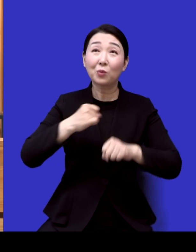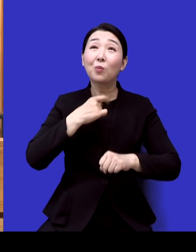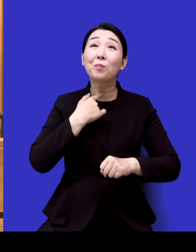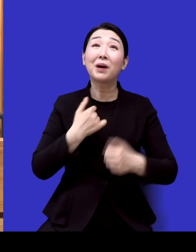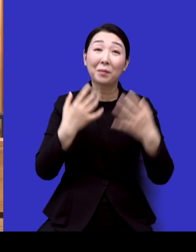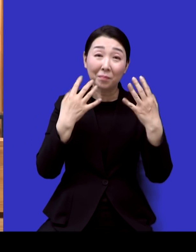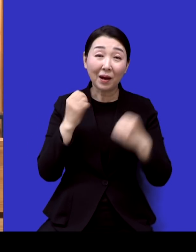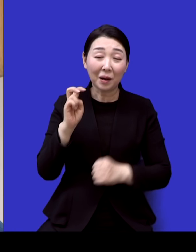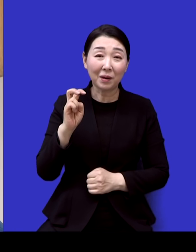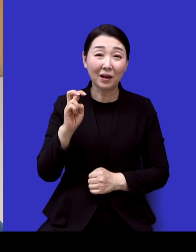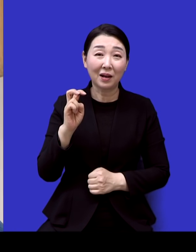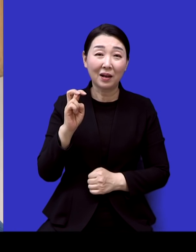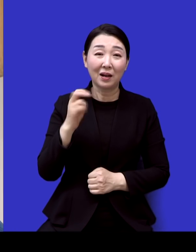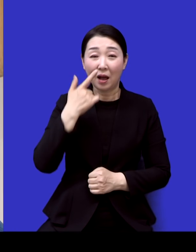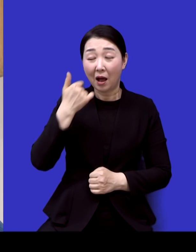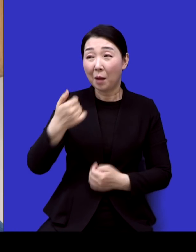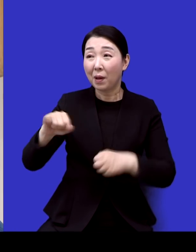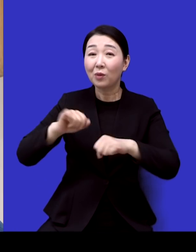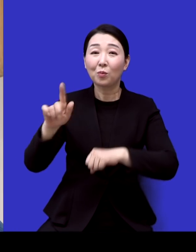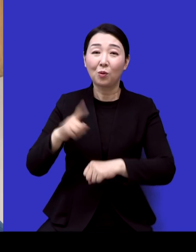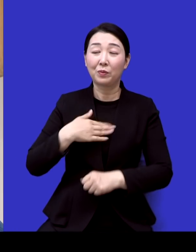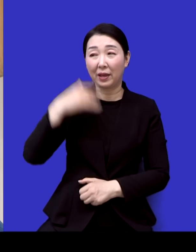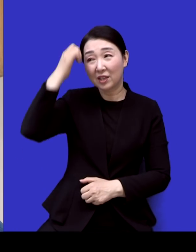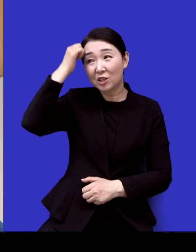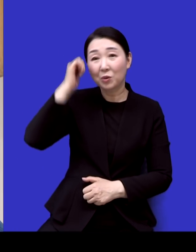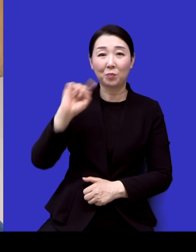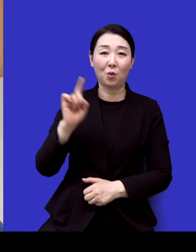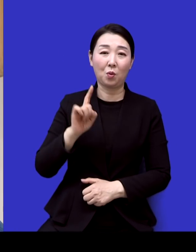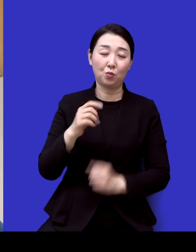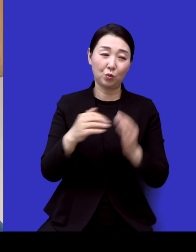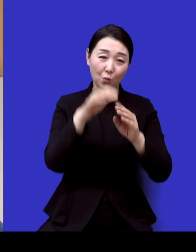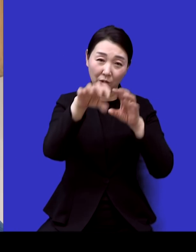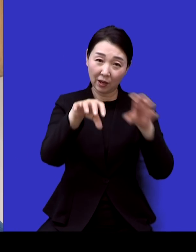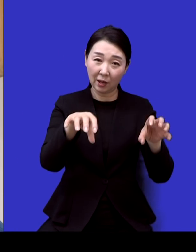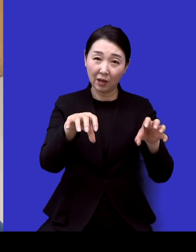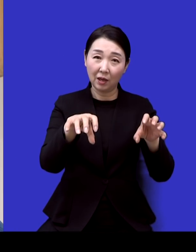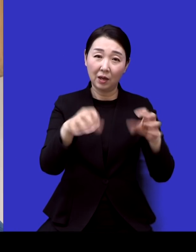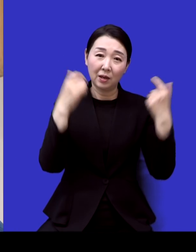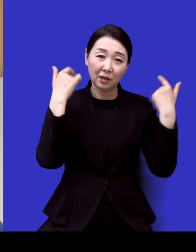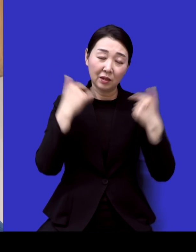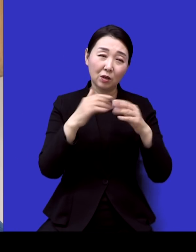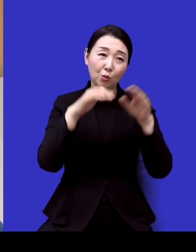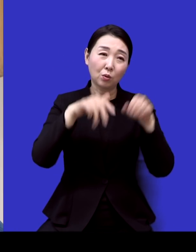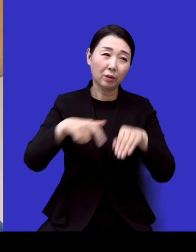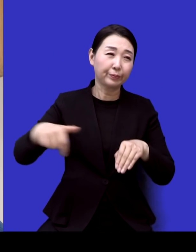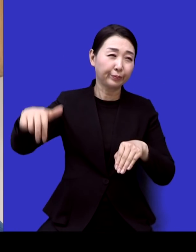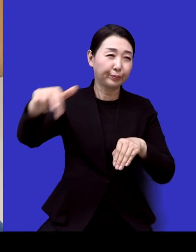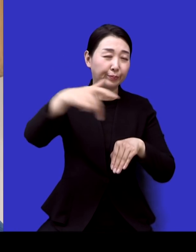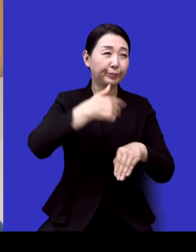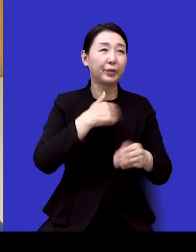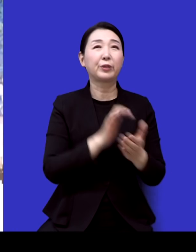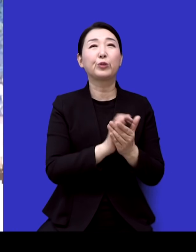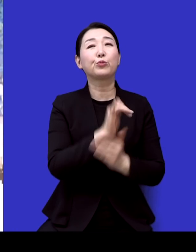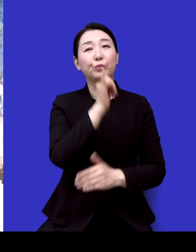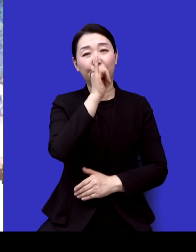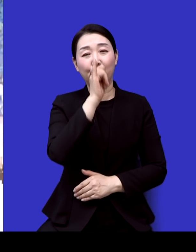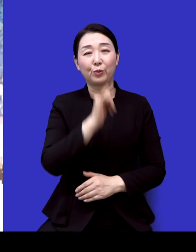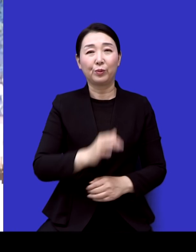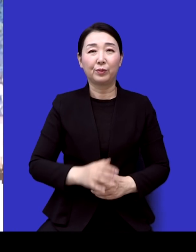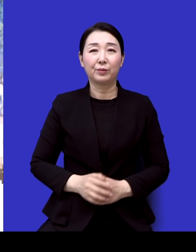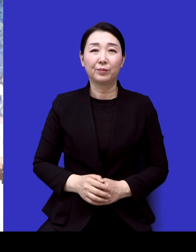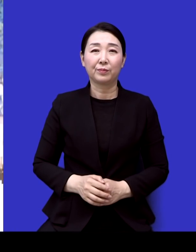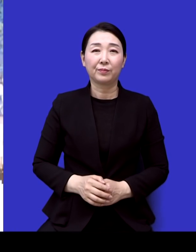또 하셨었어요? 제일 기억에 남는 건요. 네. 저희 동네에 항상 동네를 배회하는 제 또래 친구가 있었어요.